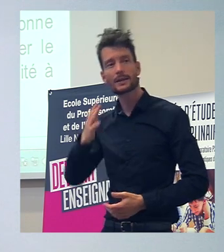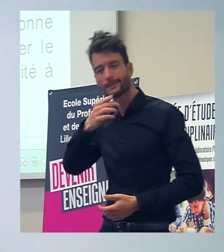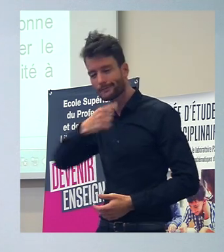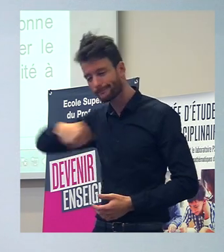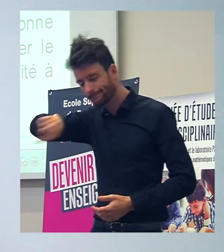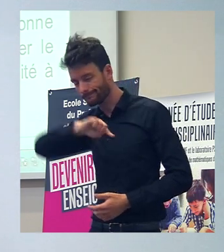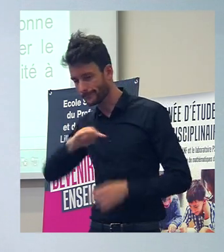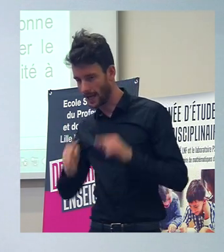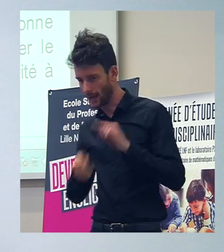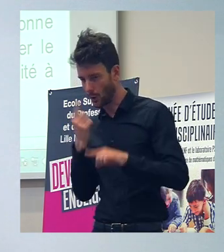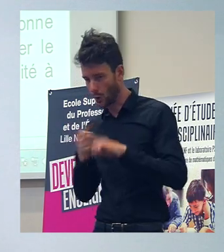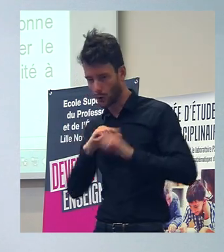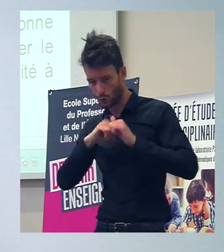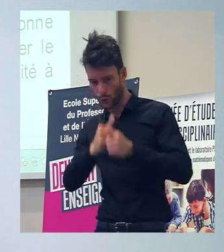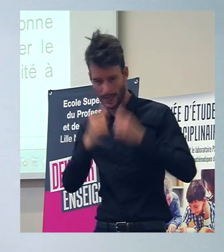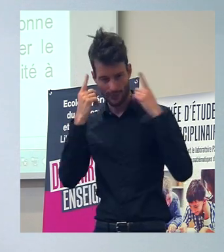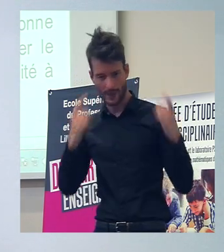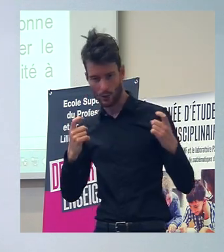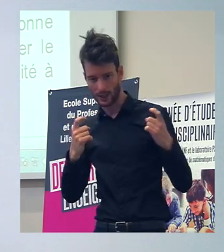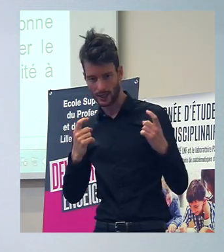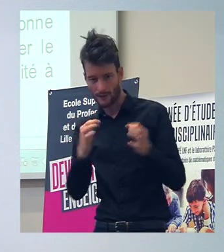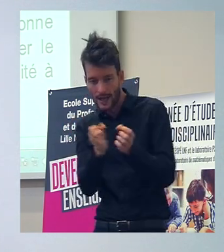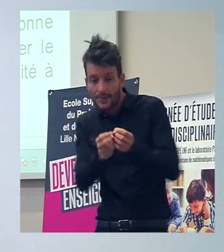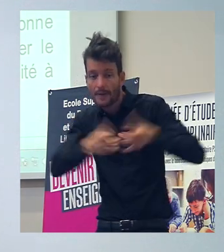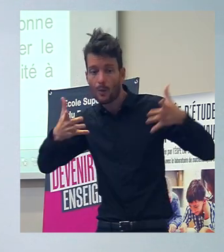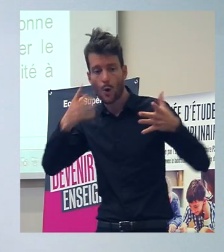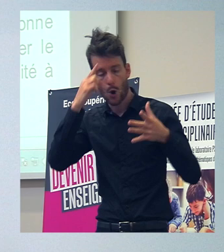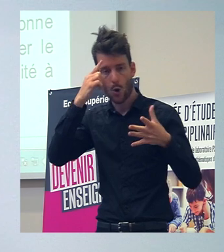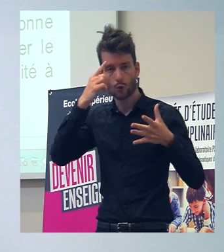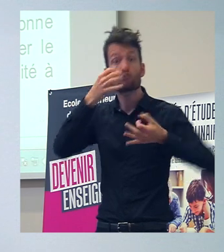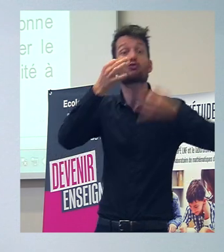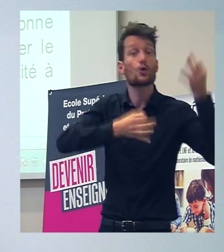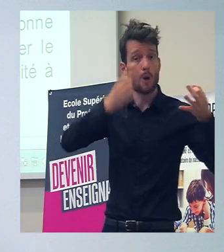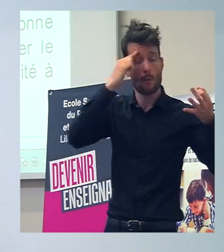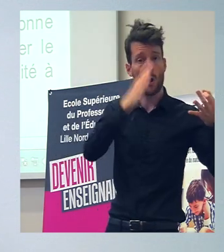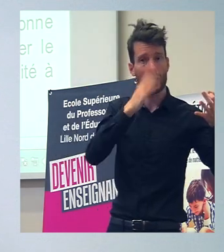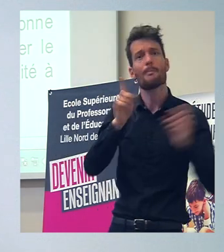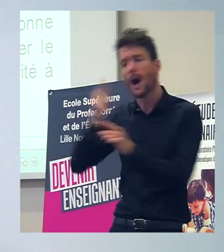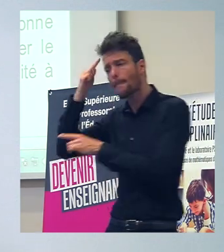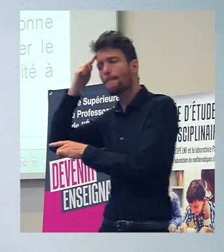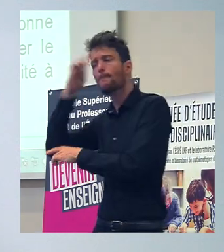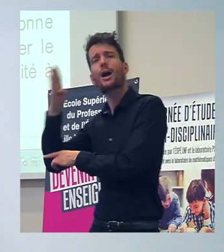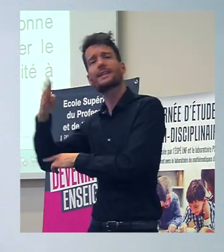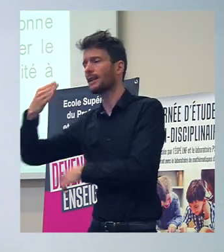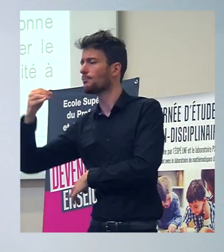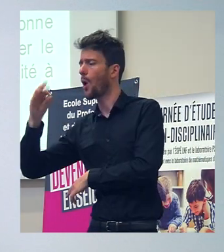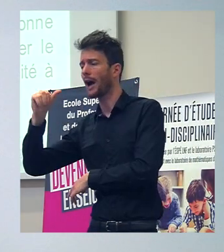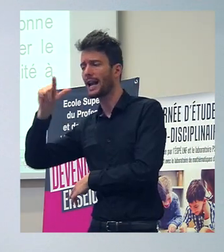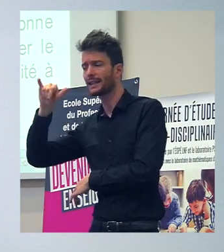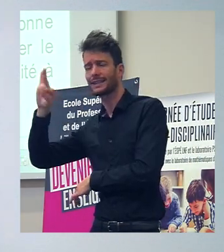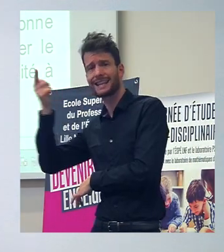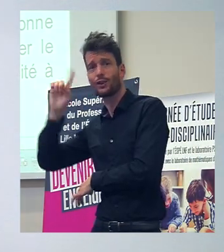fier à des théories du développement du jugement moral et pas de la moralité des gens, parce que, à